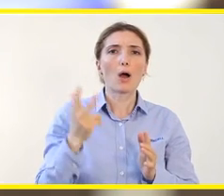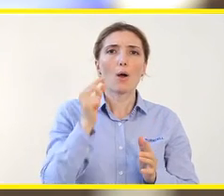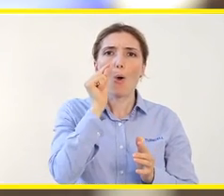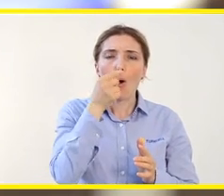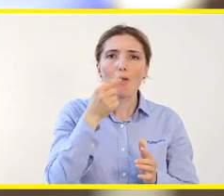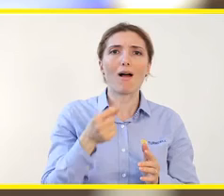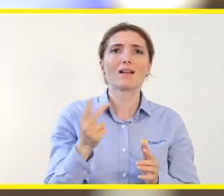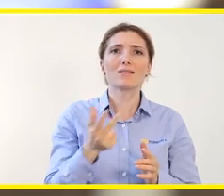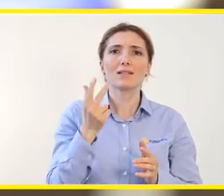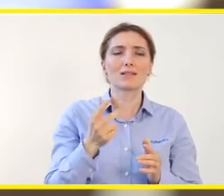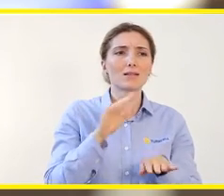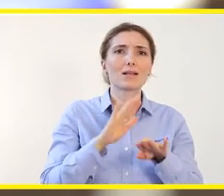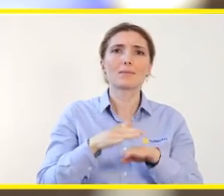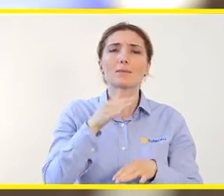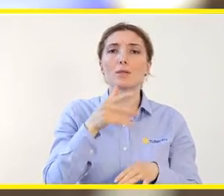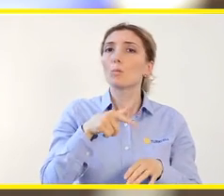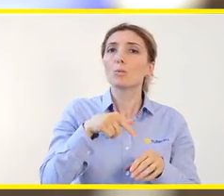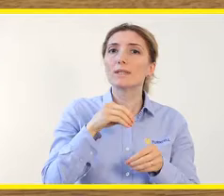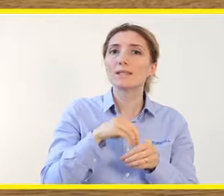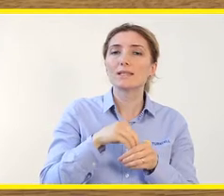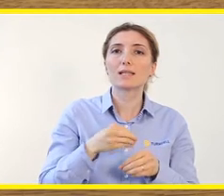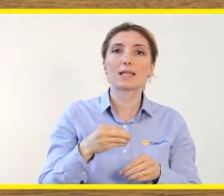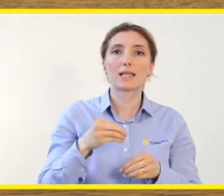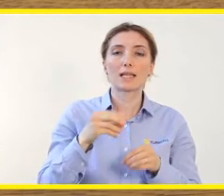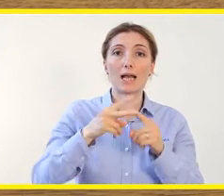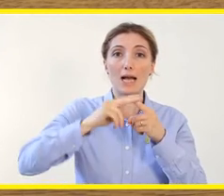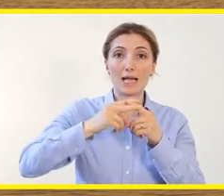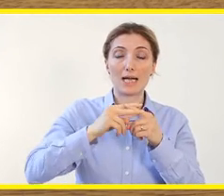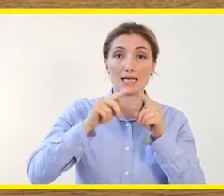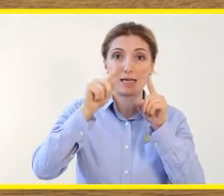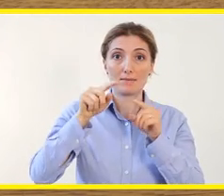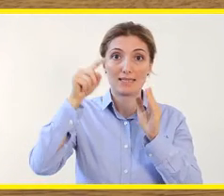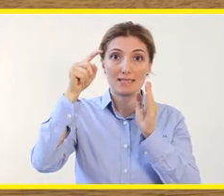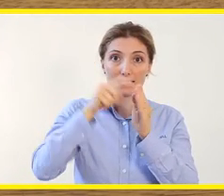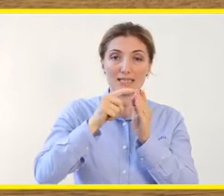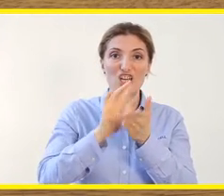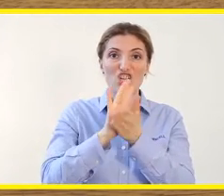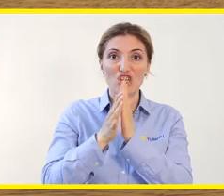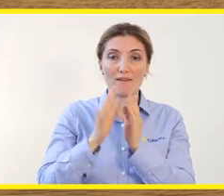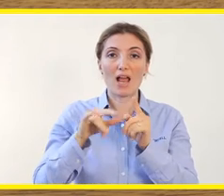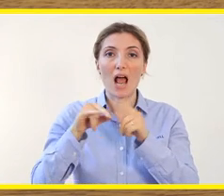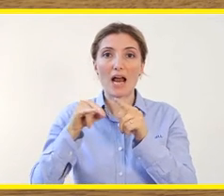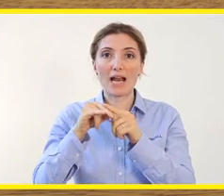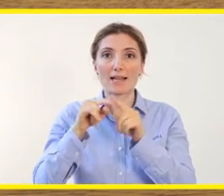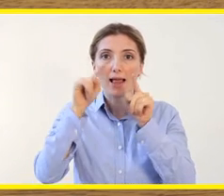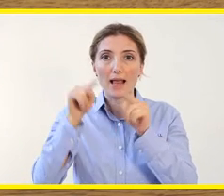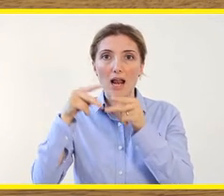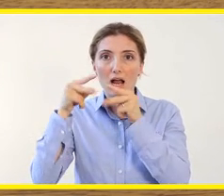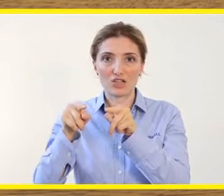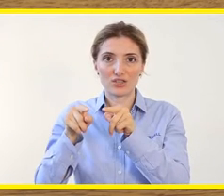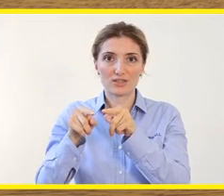şekilde kullanabilirsiniz. Bunun için ayarlar menüsü içindeki işaretler ve hareketler ekranını açın.